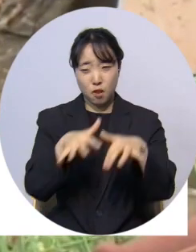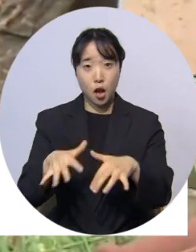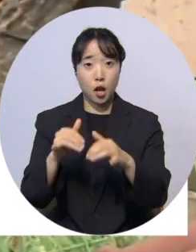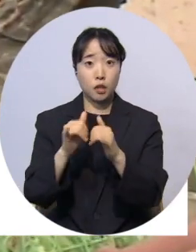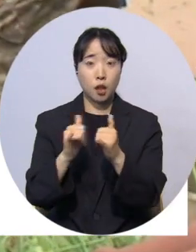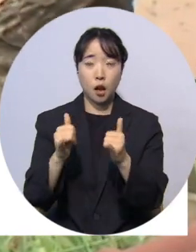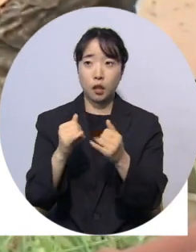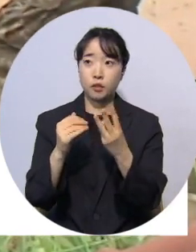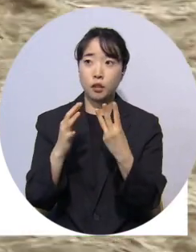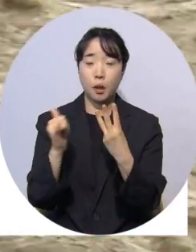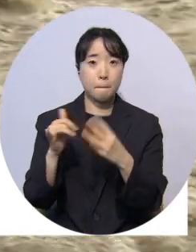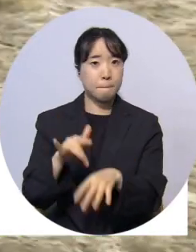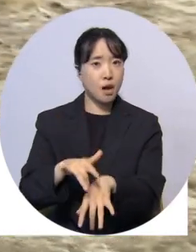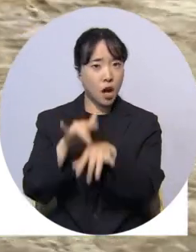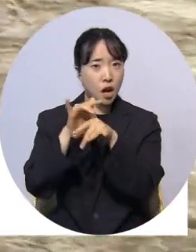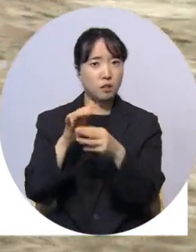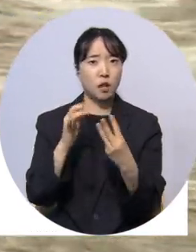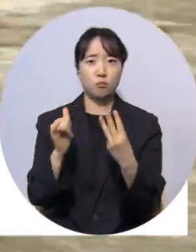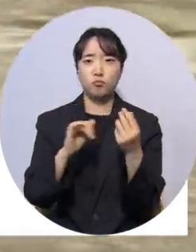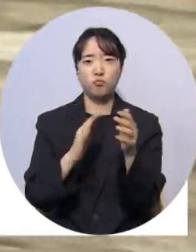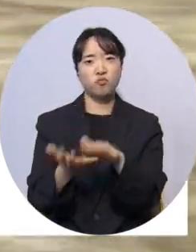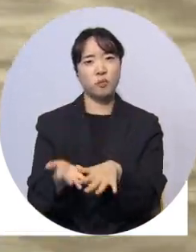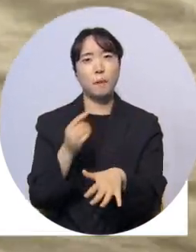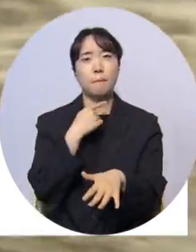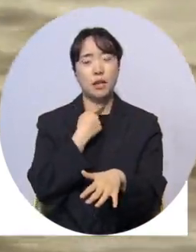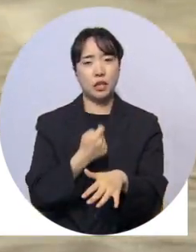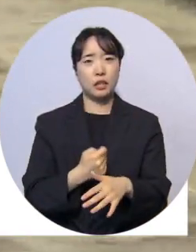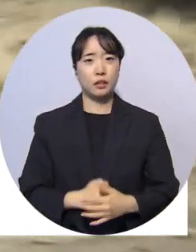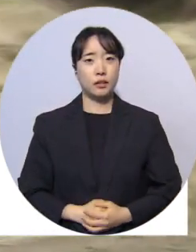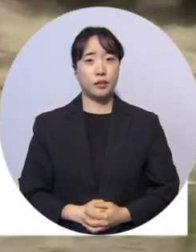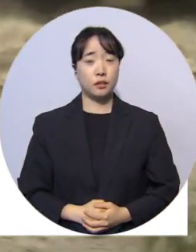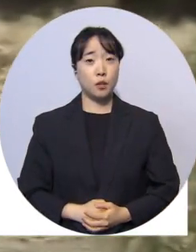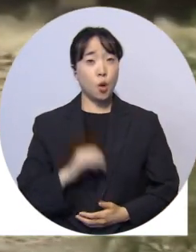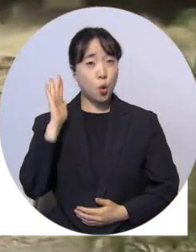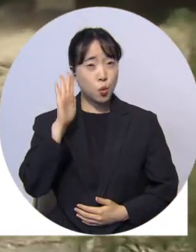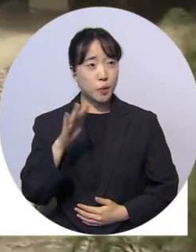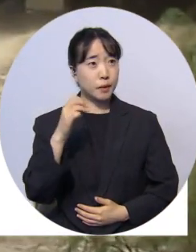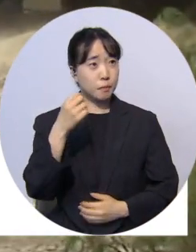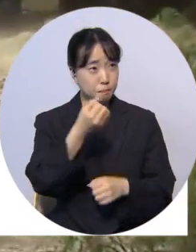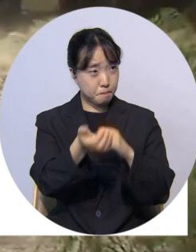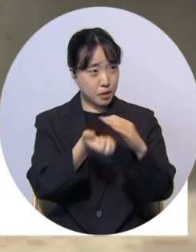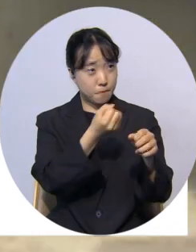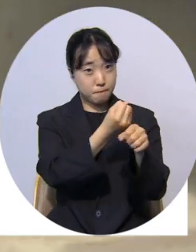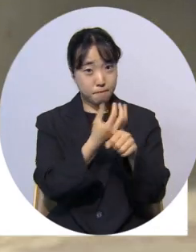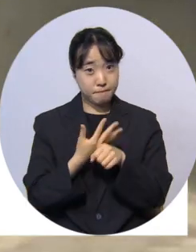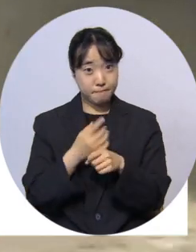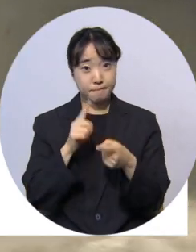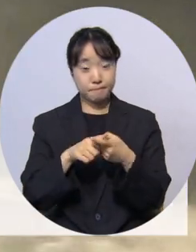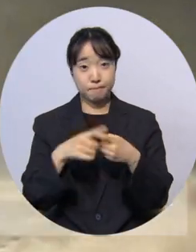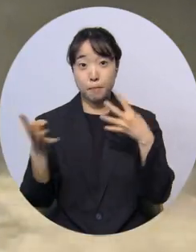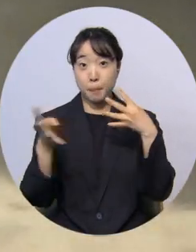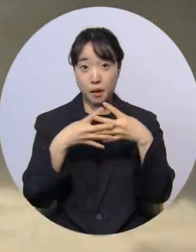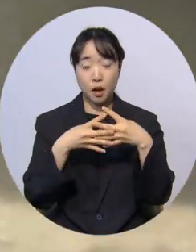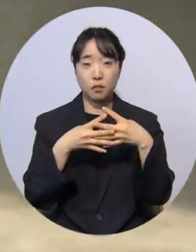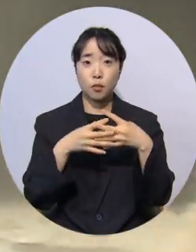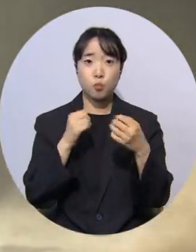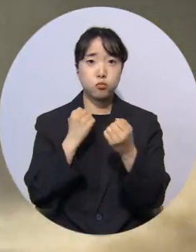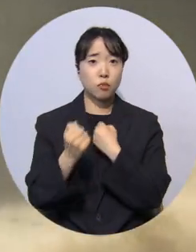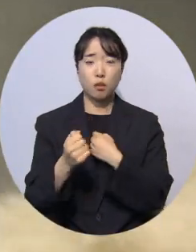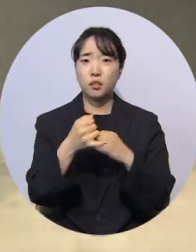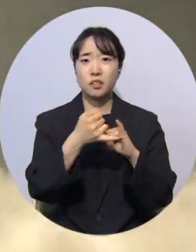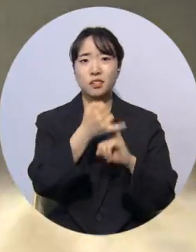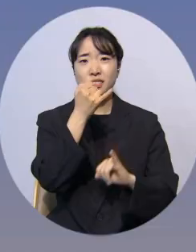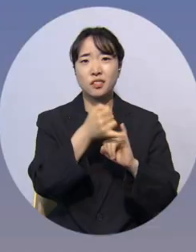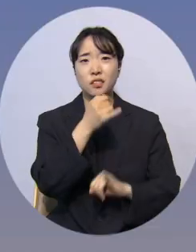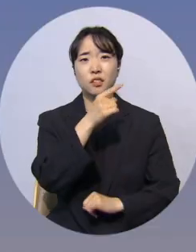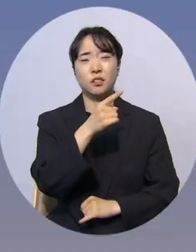실종됐습니다 이후 북한은 때 박시 사전 통보하기로 합의했지만 제례의 사전 통보 이외에는 무단 률을 이어오고